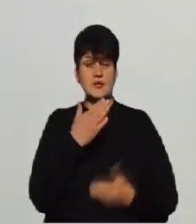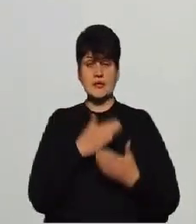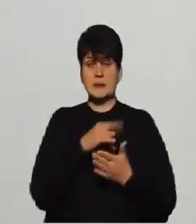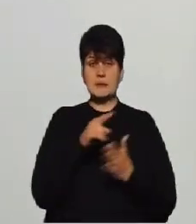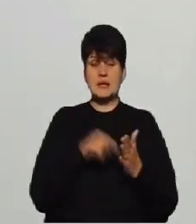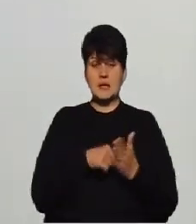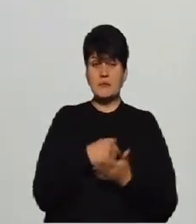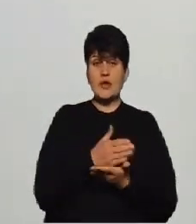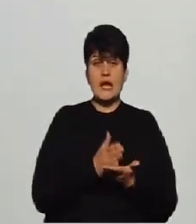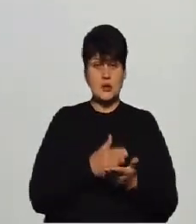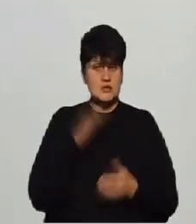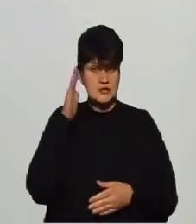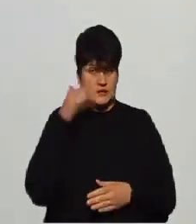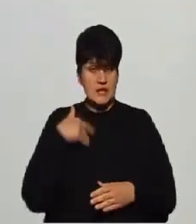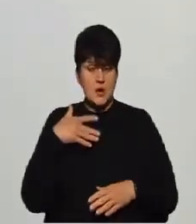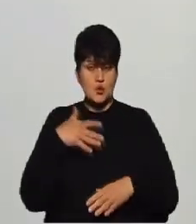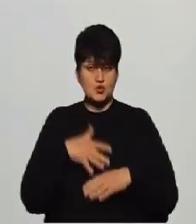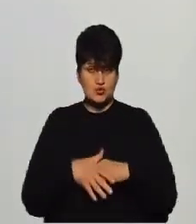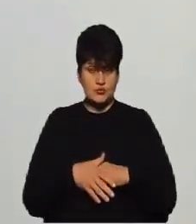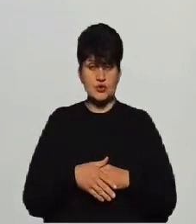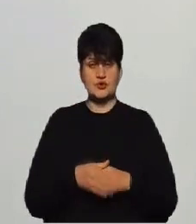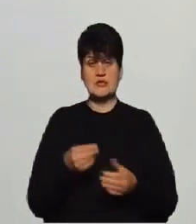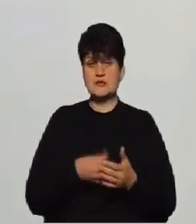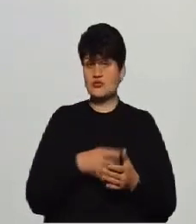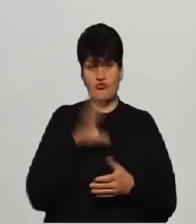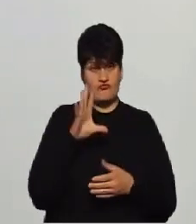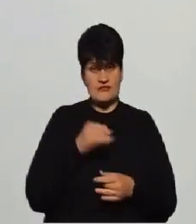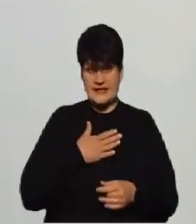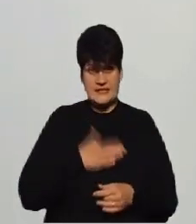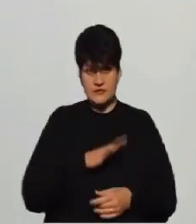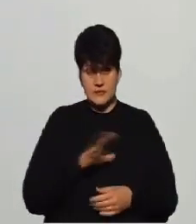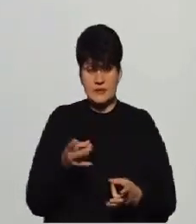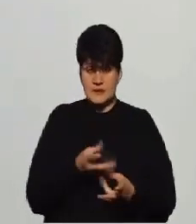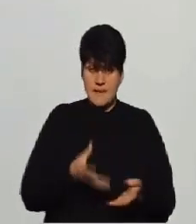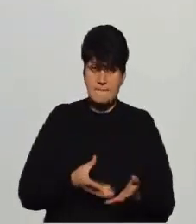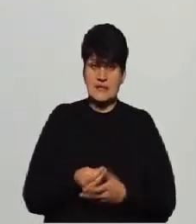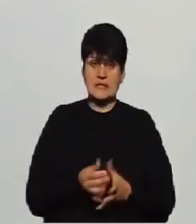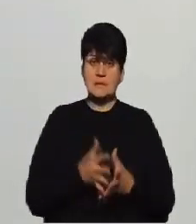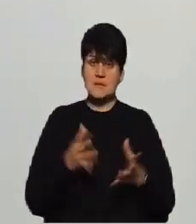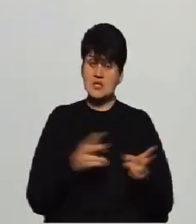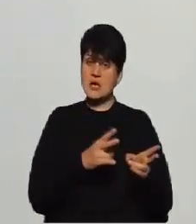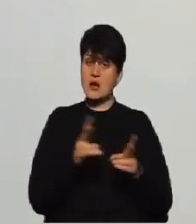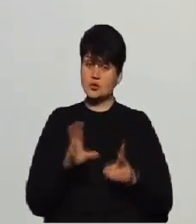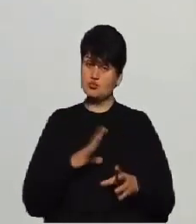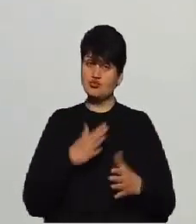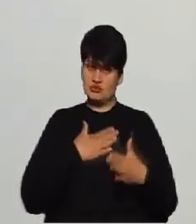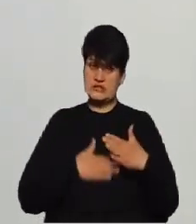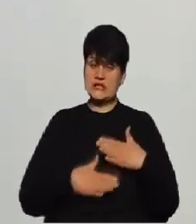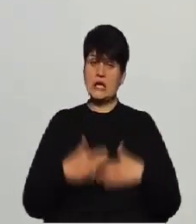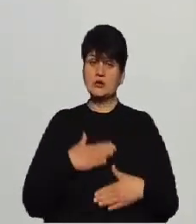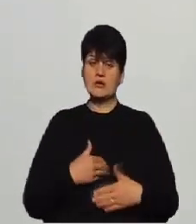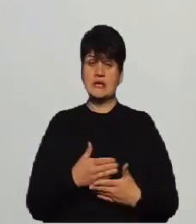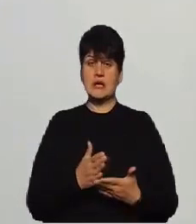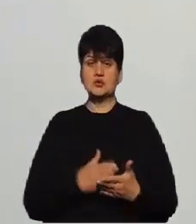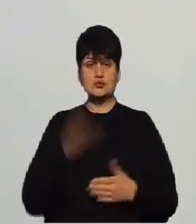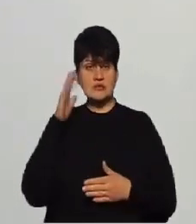Так, я розумію, що тарифами всі невдоволені, тому що доведеться платити більше. А от дехто був задоволений якістю води, хто там живе в центрі, сказали,